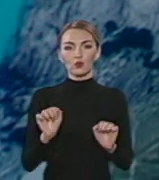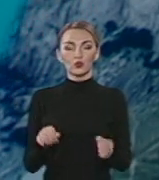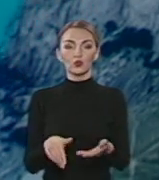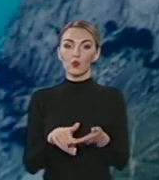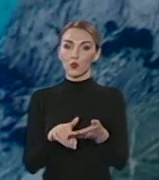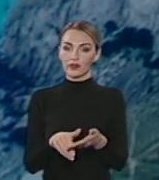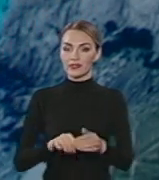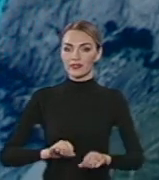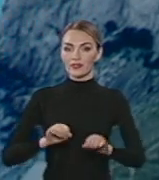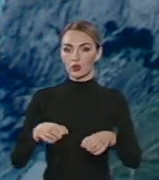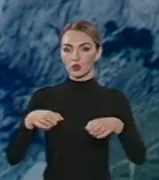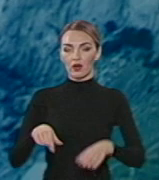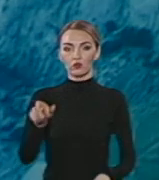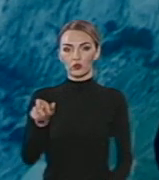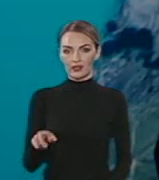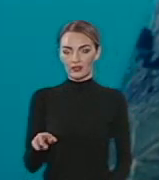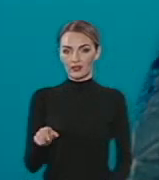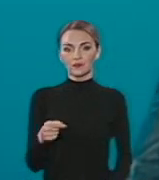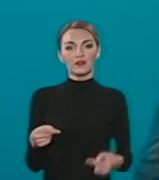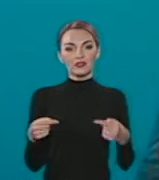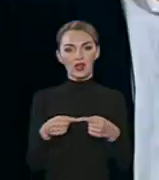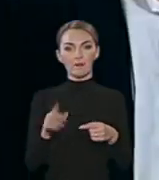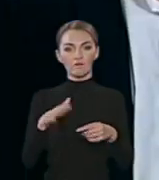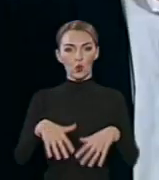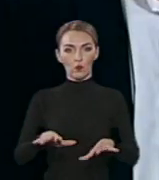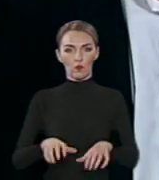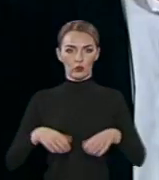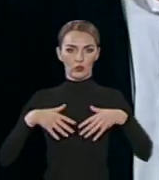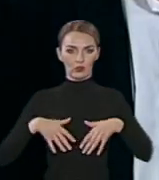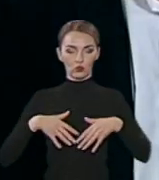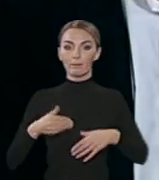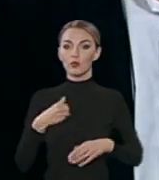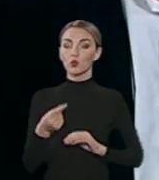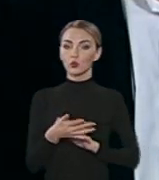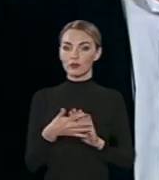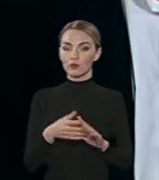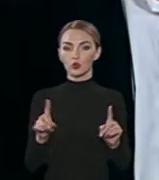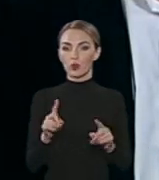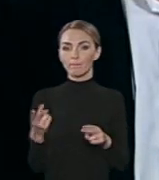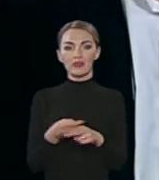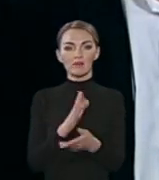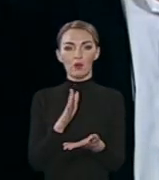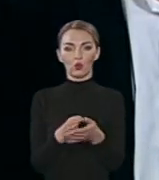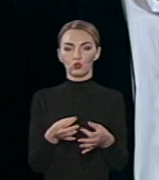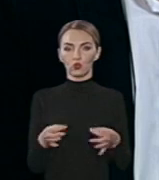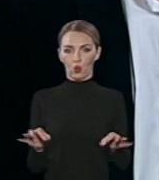допомогти захисту прав людини саме в окупованому Криму. Адже ми розуміємо, що без прямого